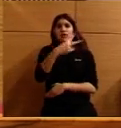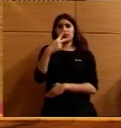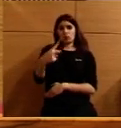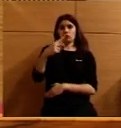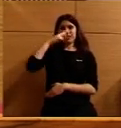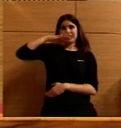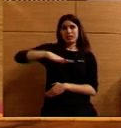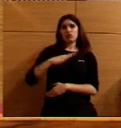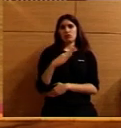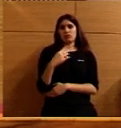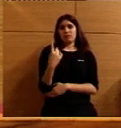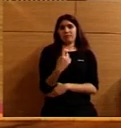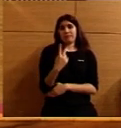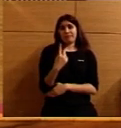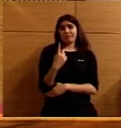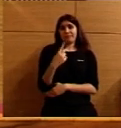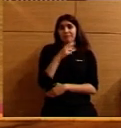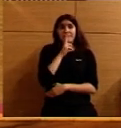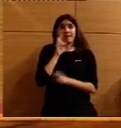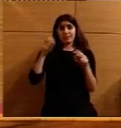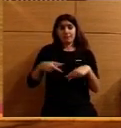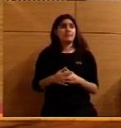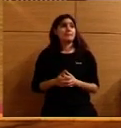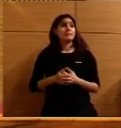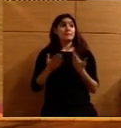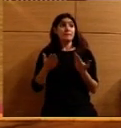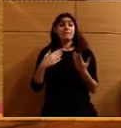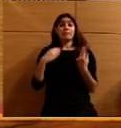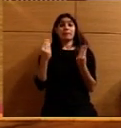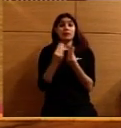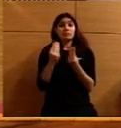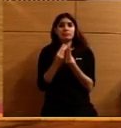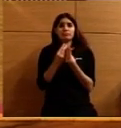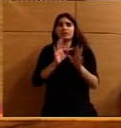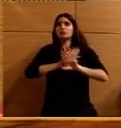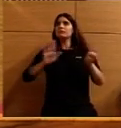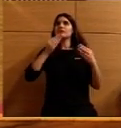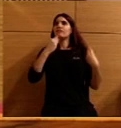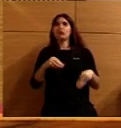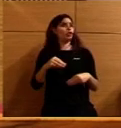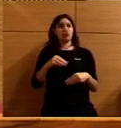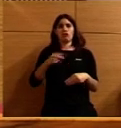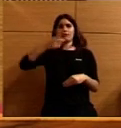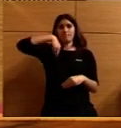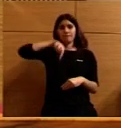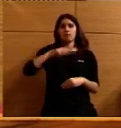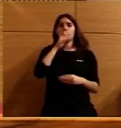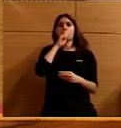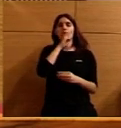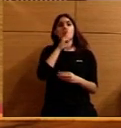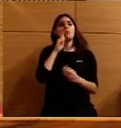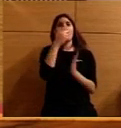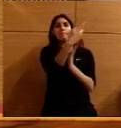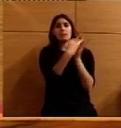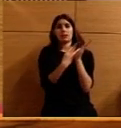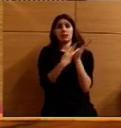21. Perquè les xifres no es queden en una dada, des d'aquesta institució posem cada mes nom a aquelles dones que ja no viuen